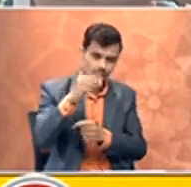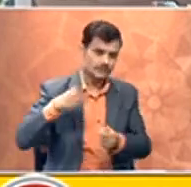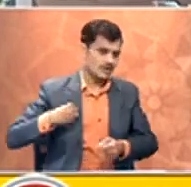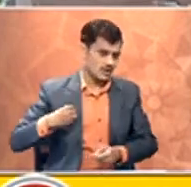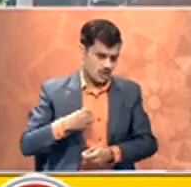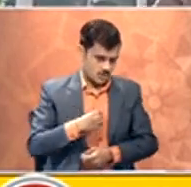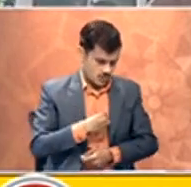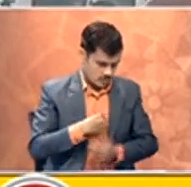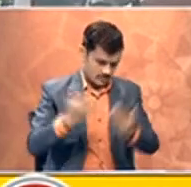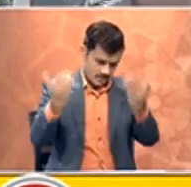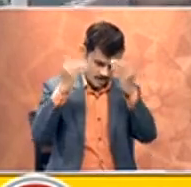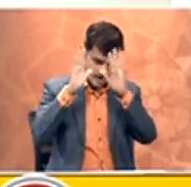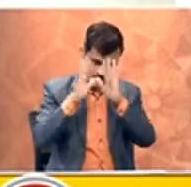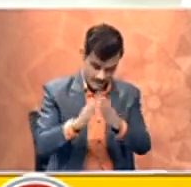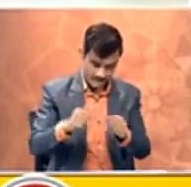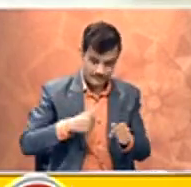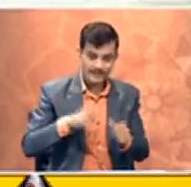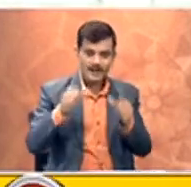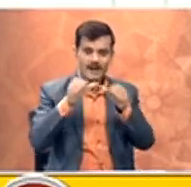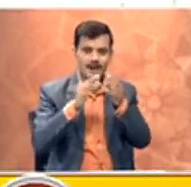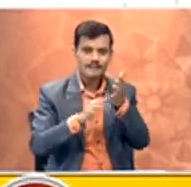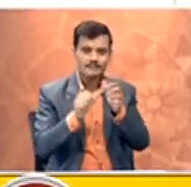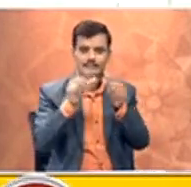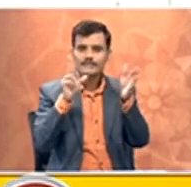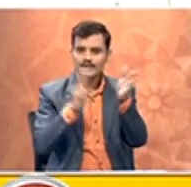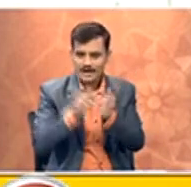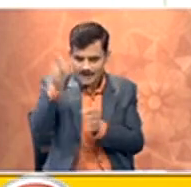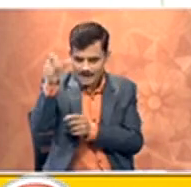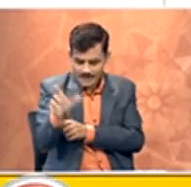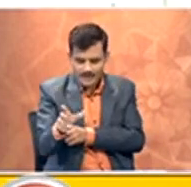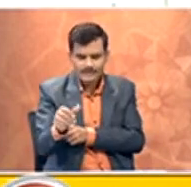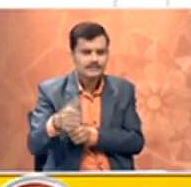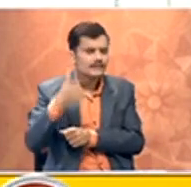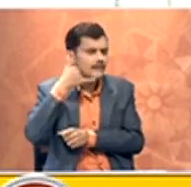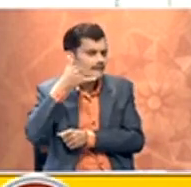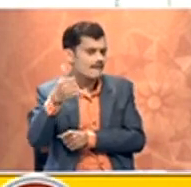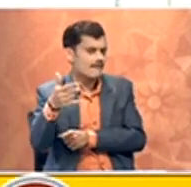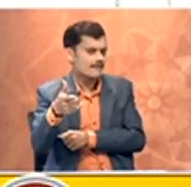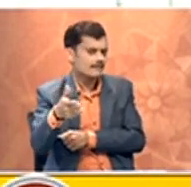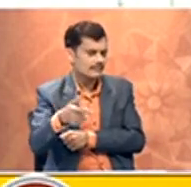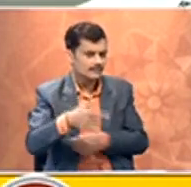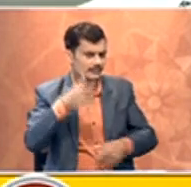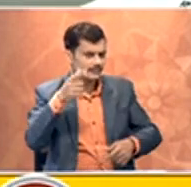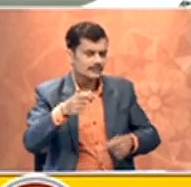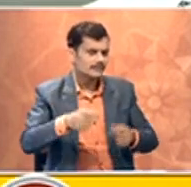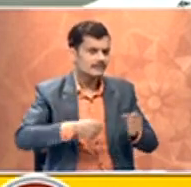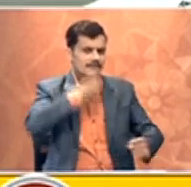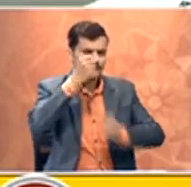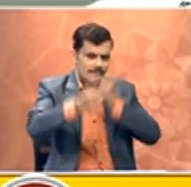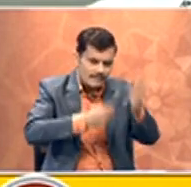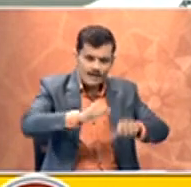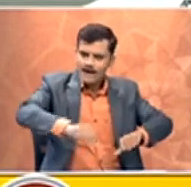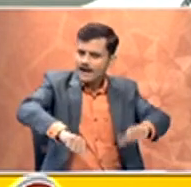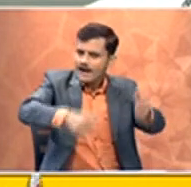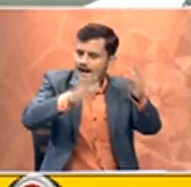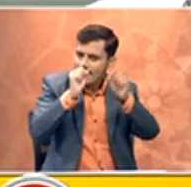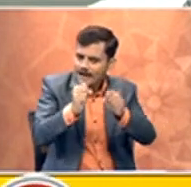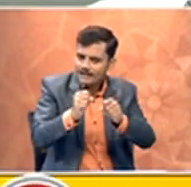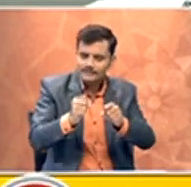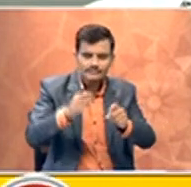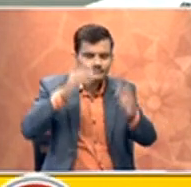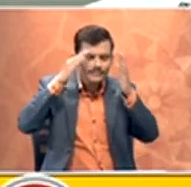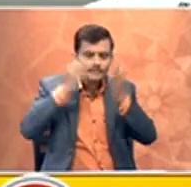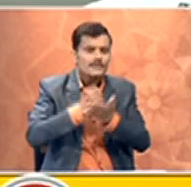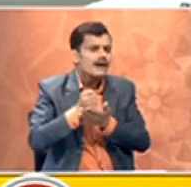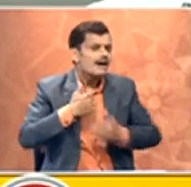का। हमारे साथ अम्लान भी है। अम्लान, जरा बताइए, आपकी एथलेटिक के प्रति इतनी ज्यादा